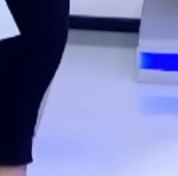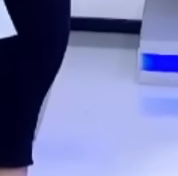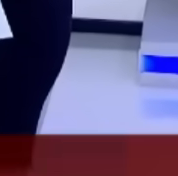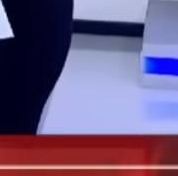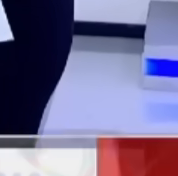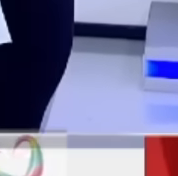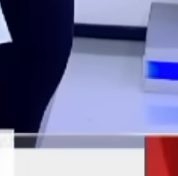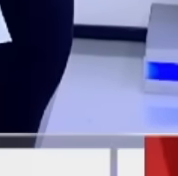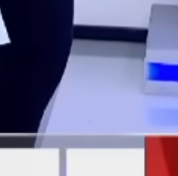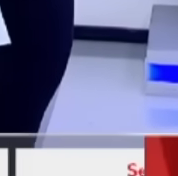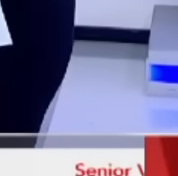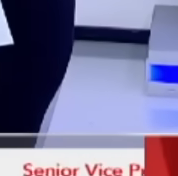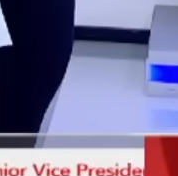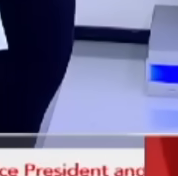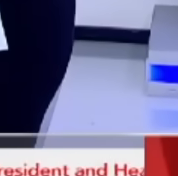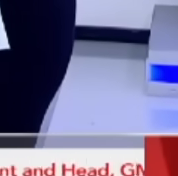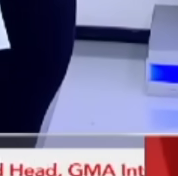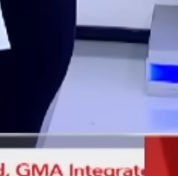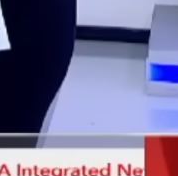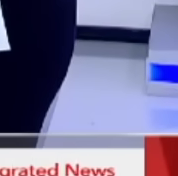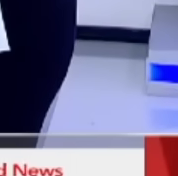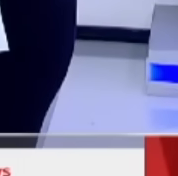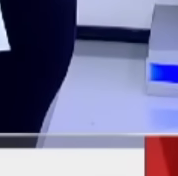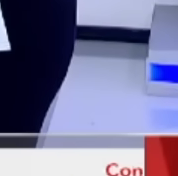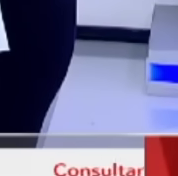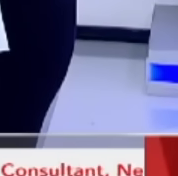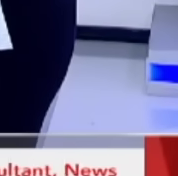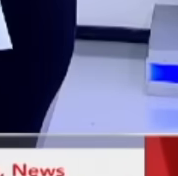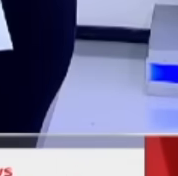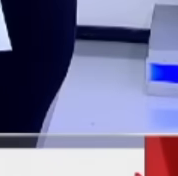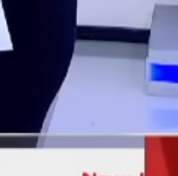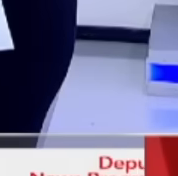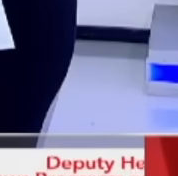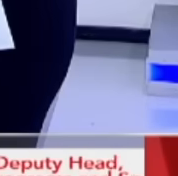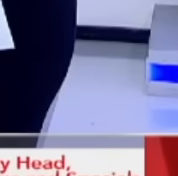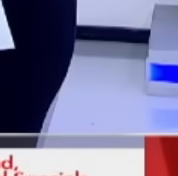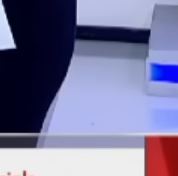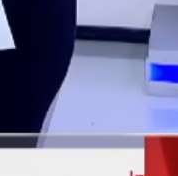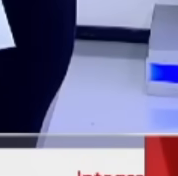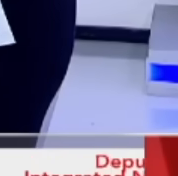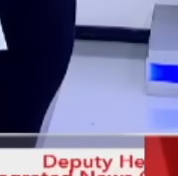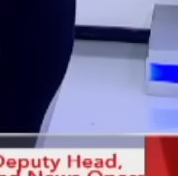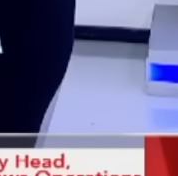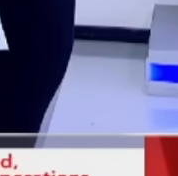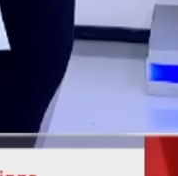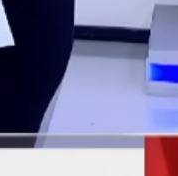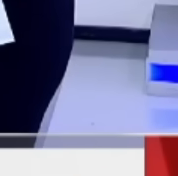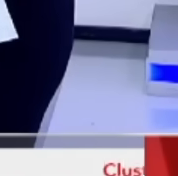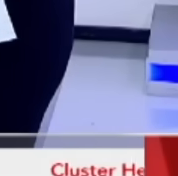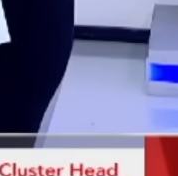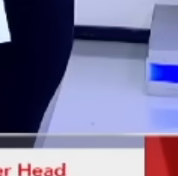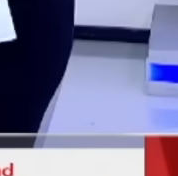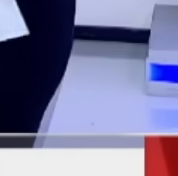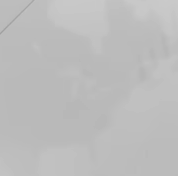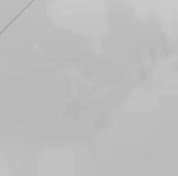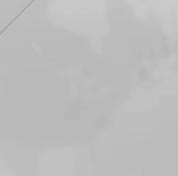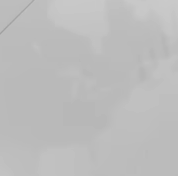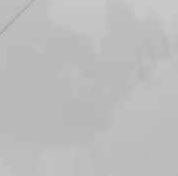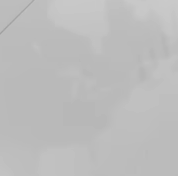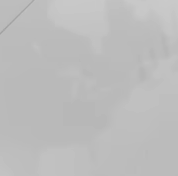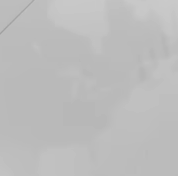raffi tima para sa mas malawak na paglilingkod sa bayan mula sa GMA integrated news ang news authority ng